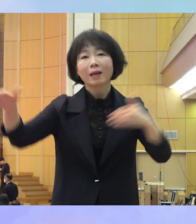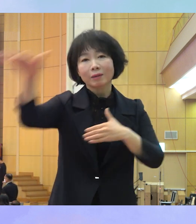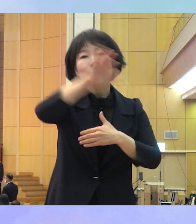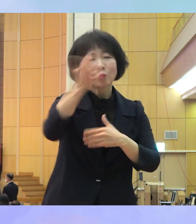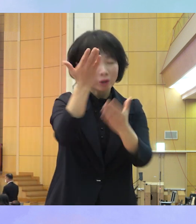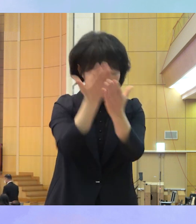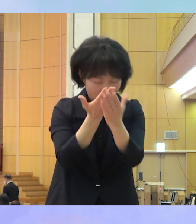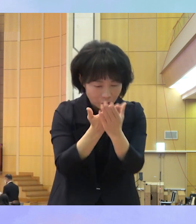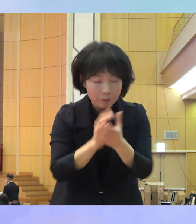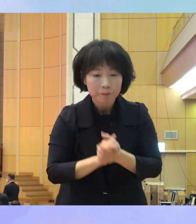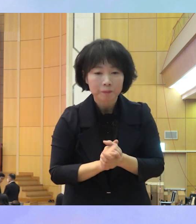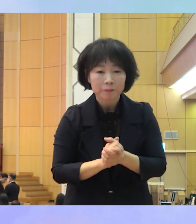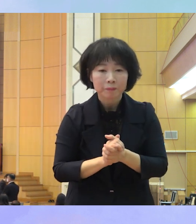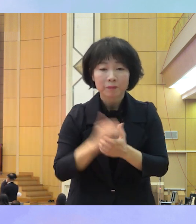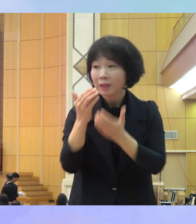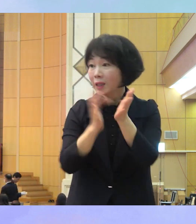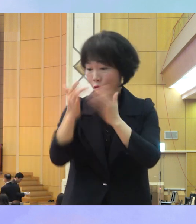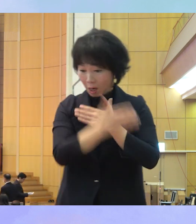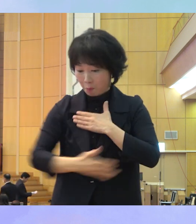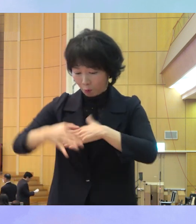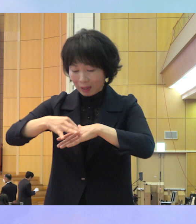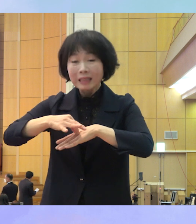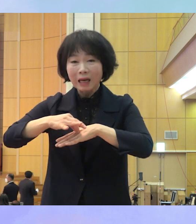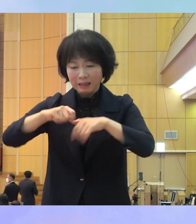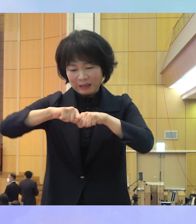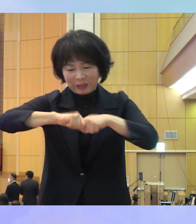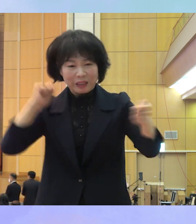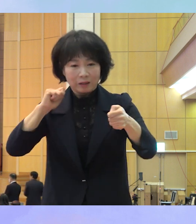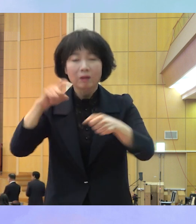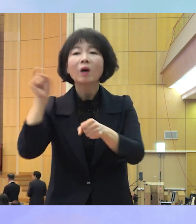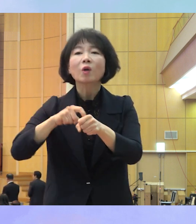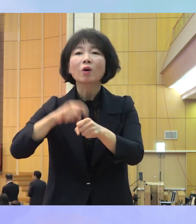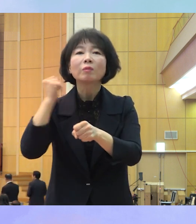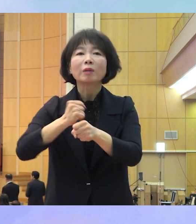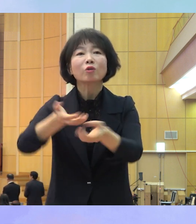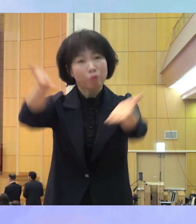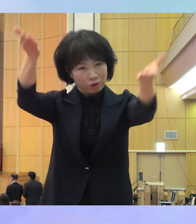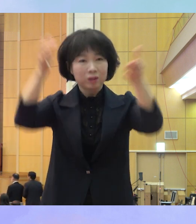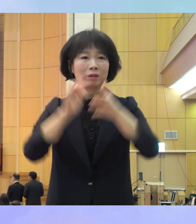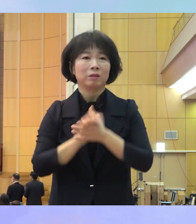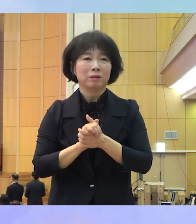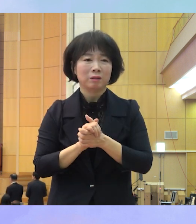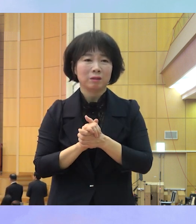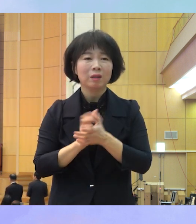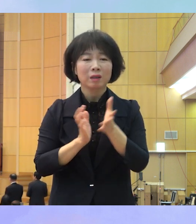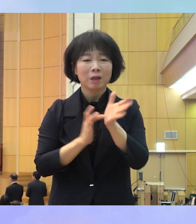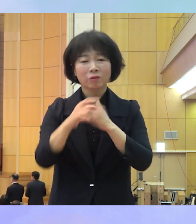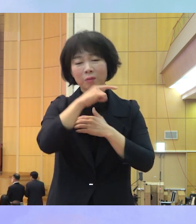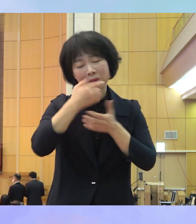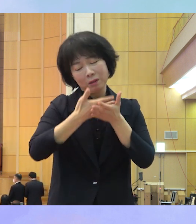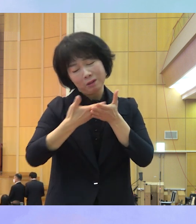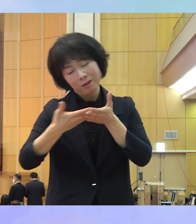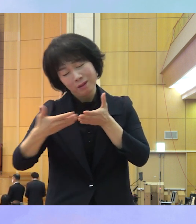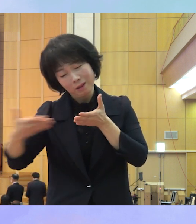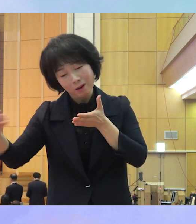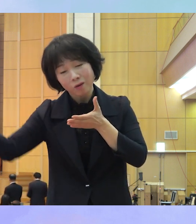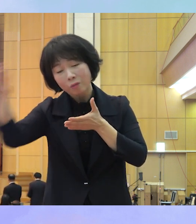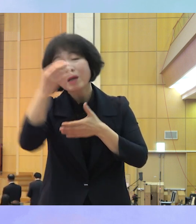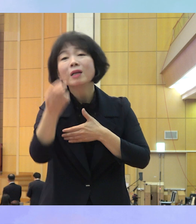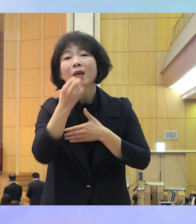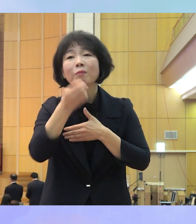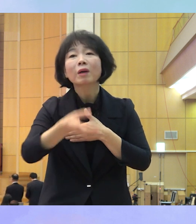되게 하려고 살을 찢어서 떡이 되어주시고 피를 흘려서